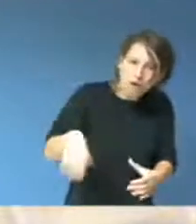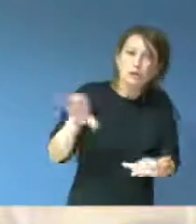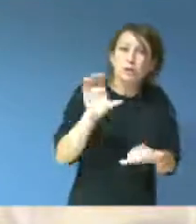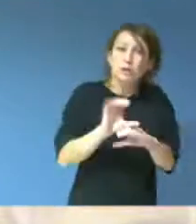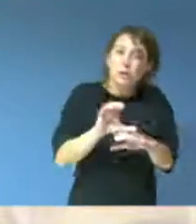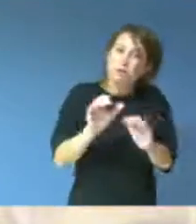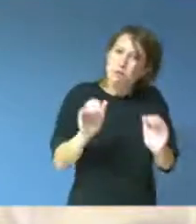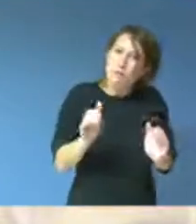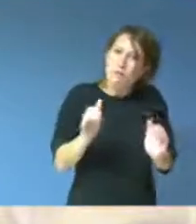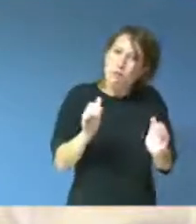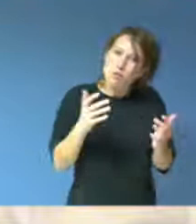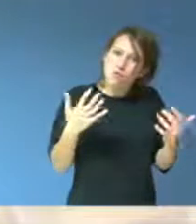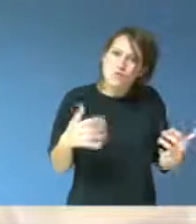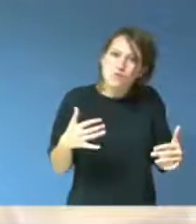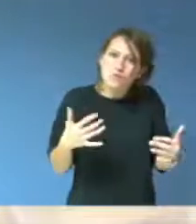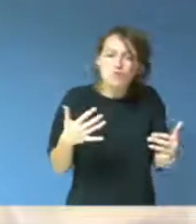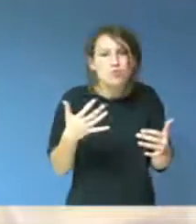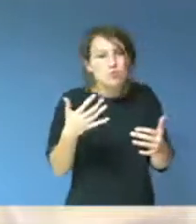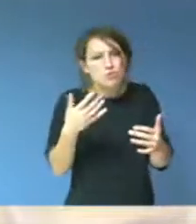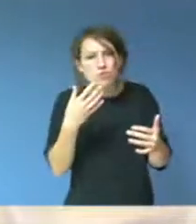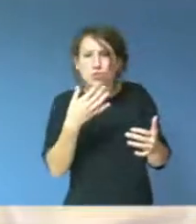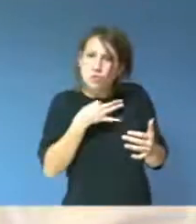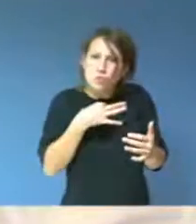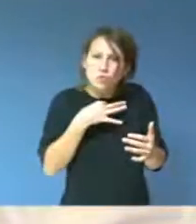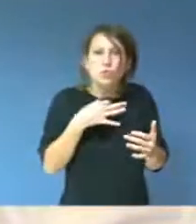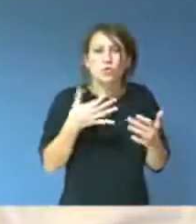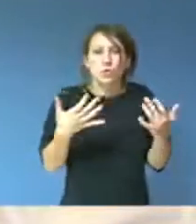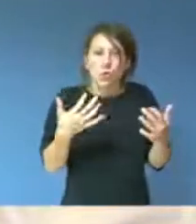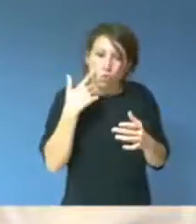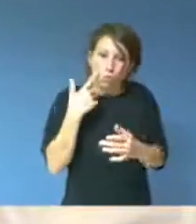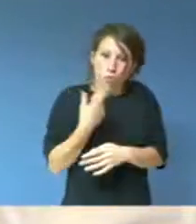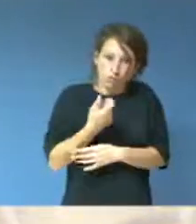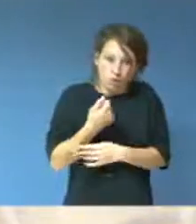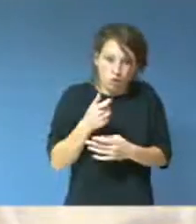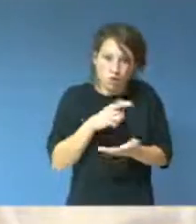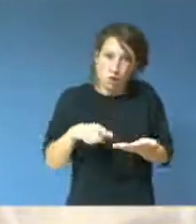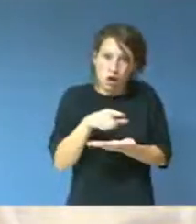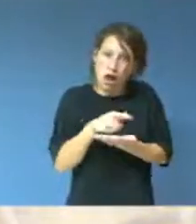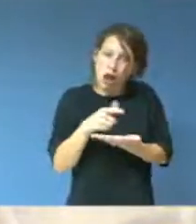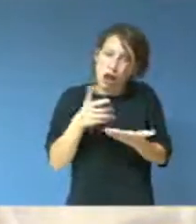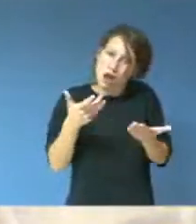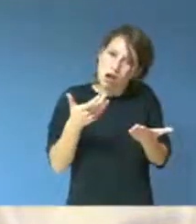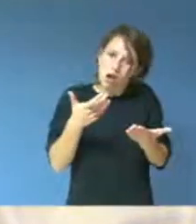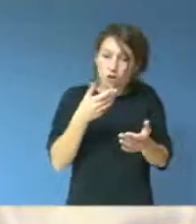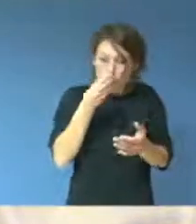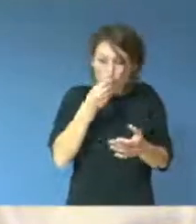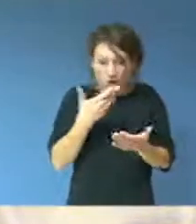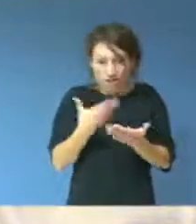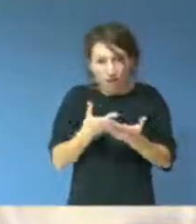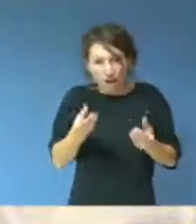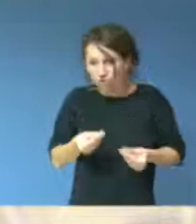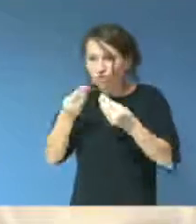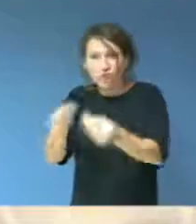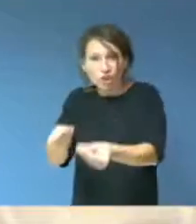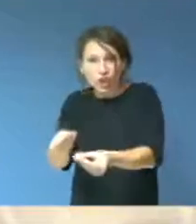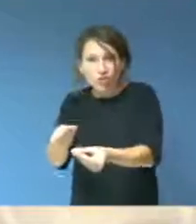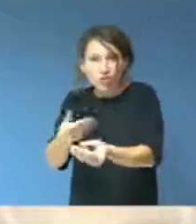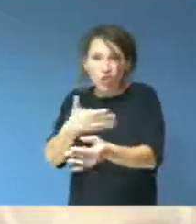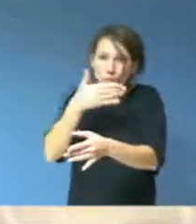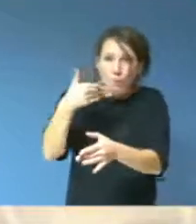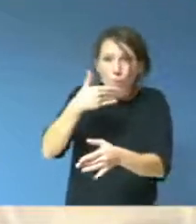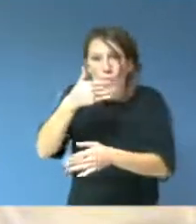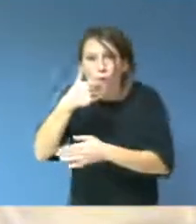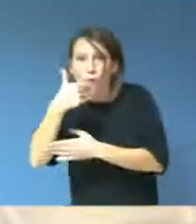d'important, même si tout est relatif, pour les finances locales, n'améliorera en rien la scolarisation des jeunes enfants, puisqu'il financera la